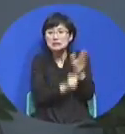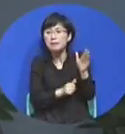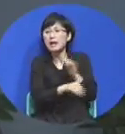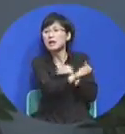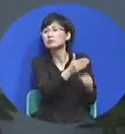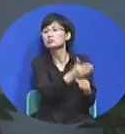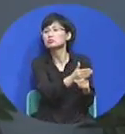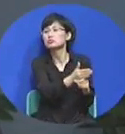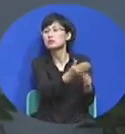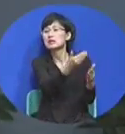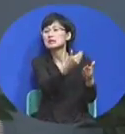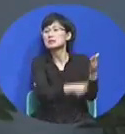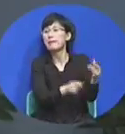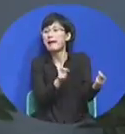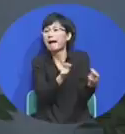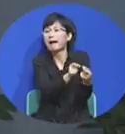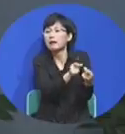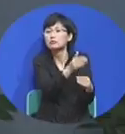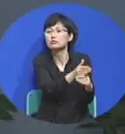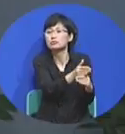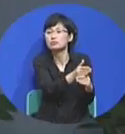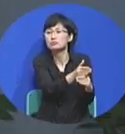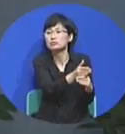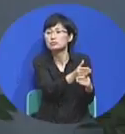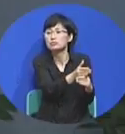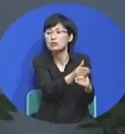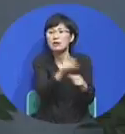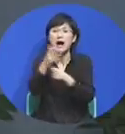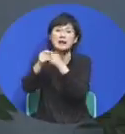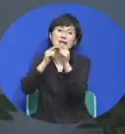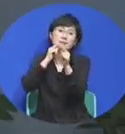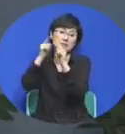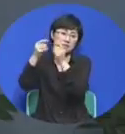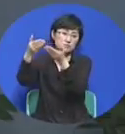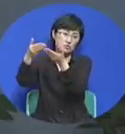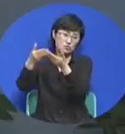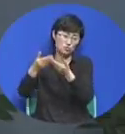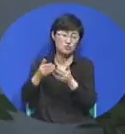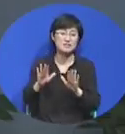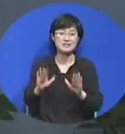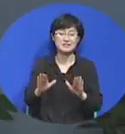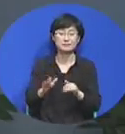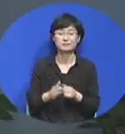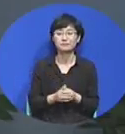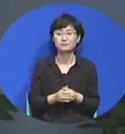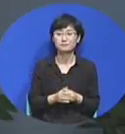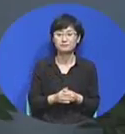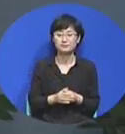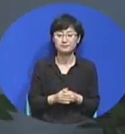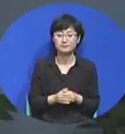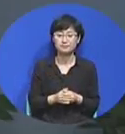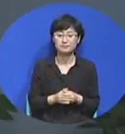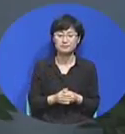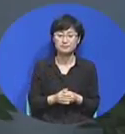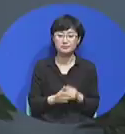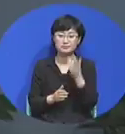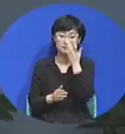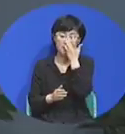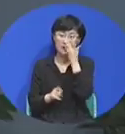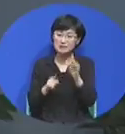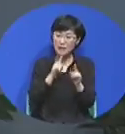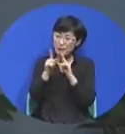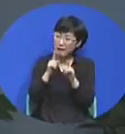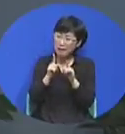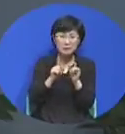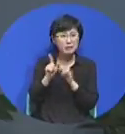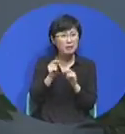you're heading towards destruction. 그걸 지금 하나님이 확인하신 겁니다. That's what God allowed them to confirm. 먼저 두 설명을 많이 안 해도 아시겠죠?